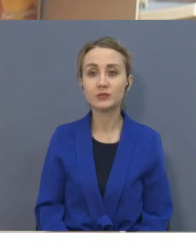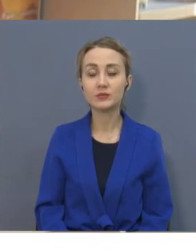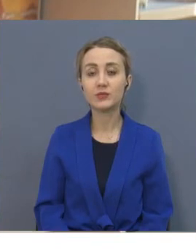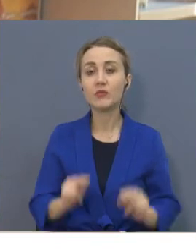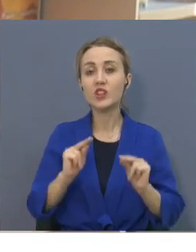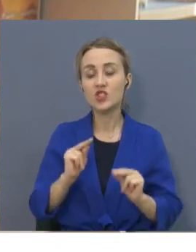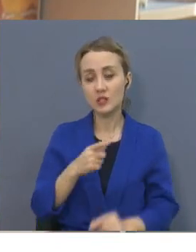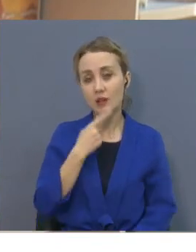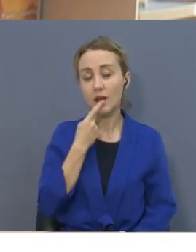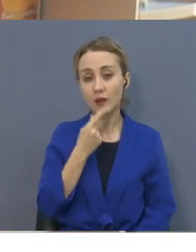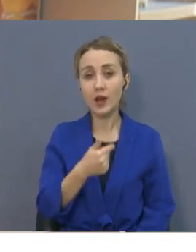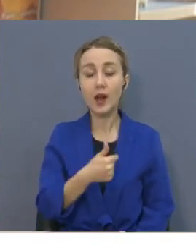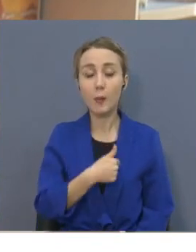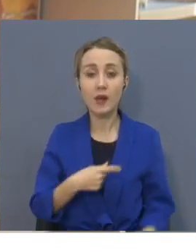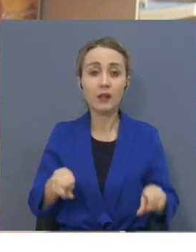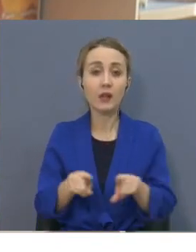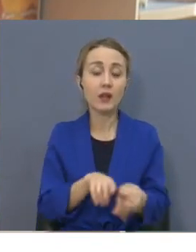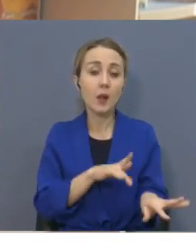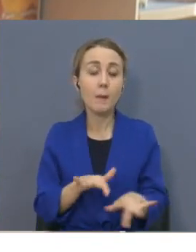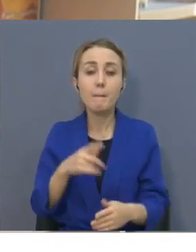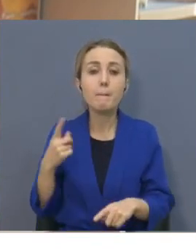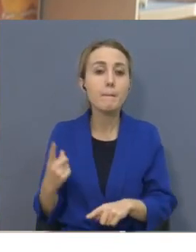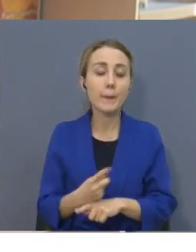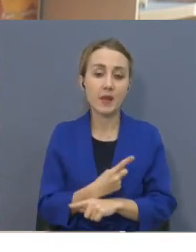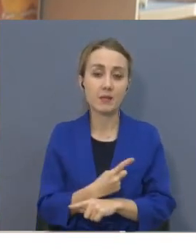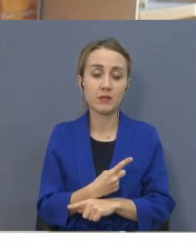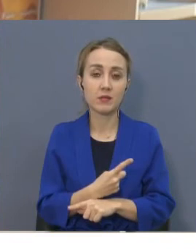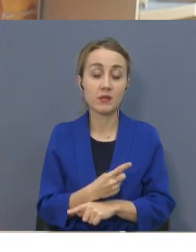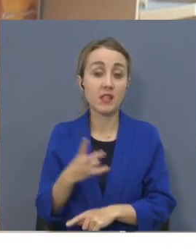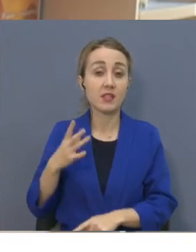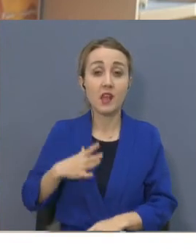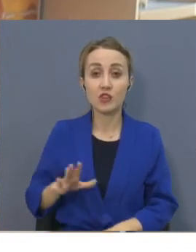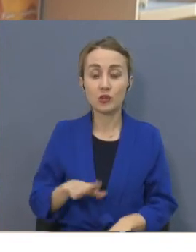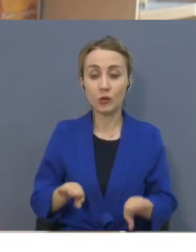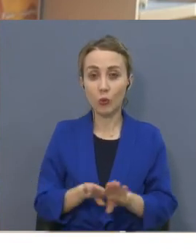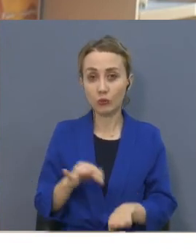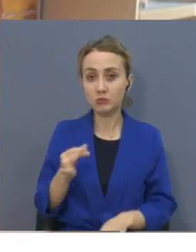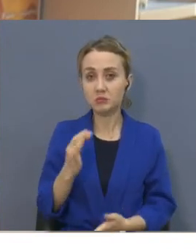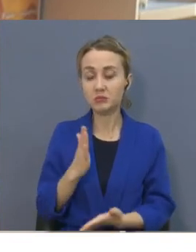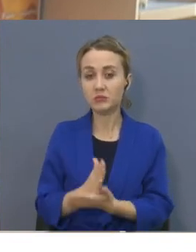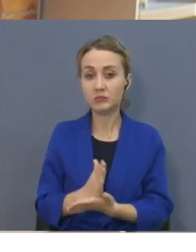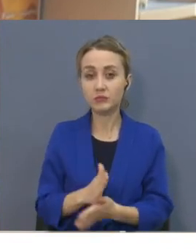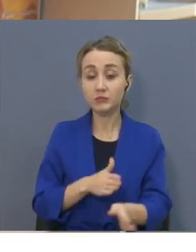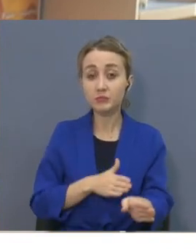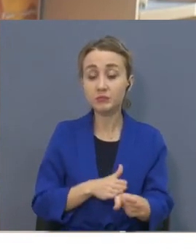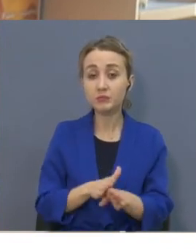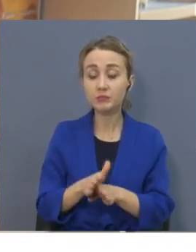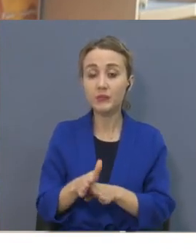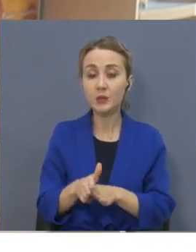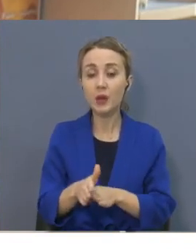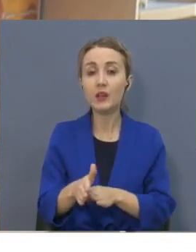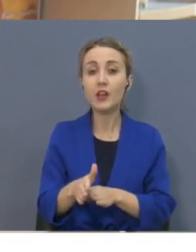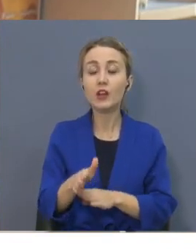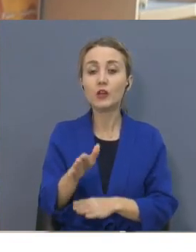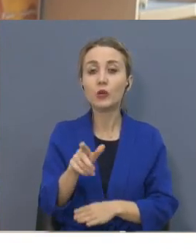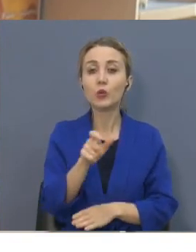Честно говоря, мы проводим подобное мероприятие впервые, и мы не ожидали такого интереса. В исполнении героических эпосов приняли